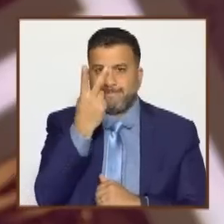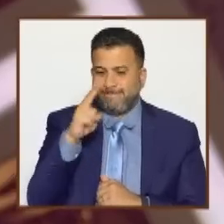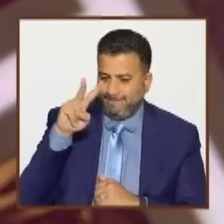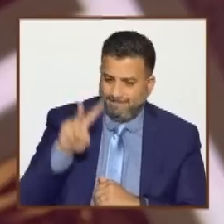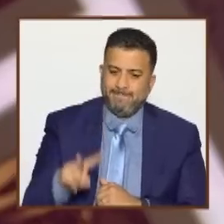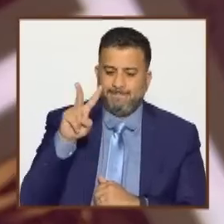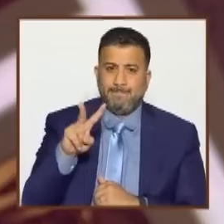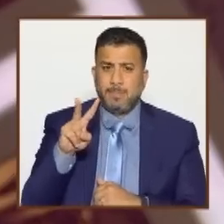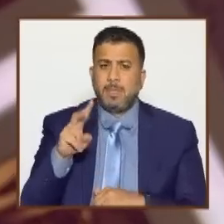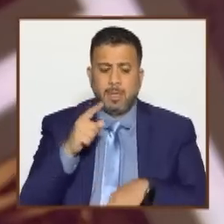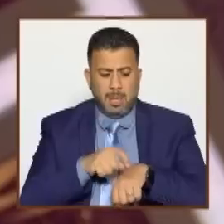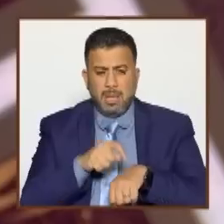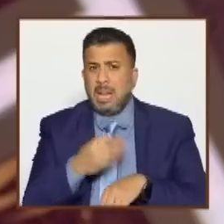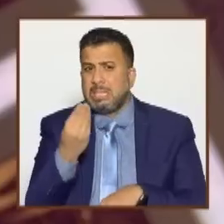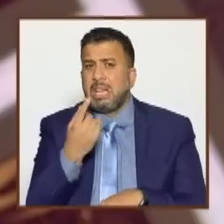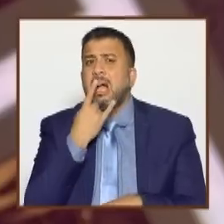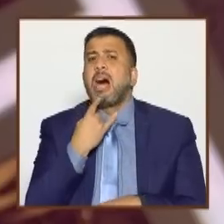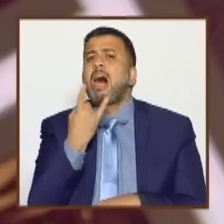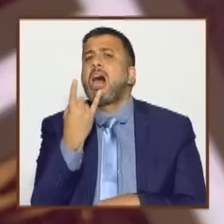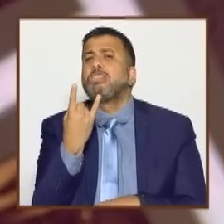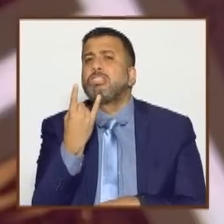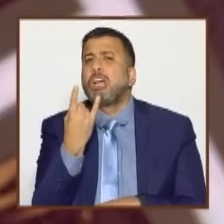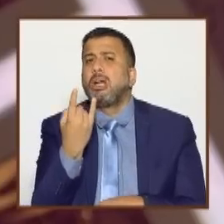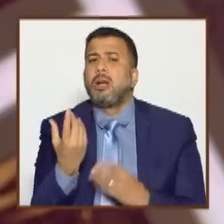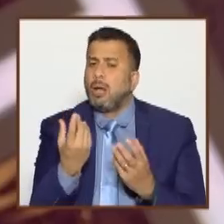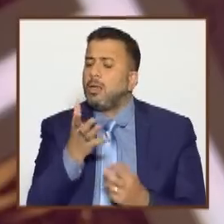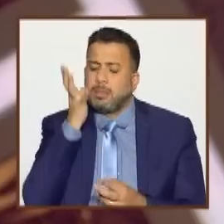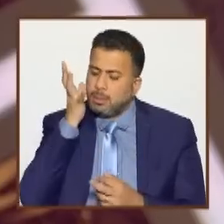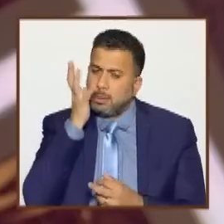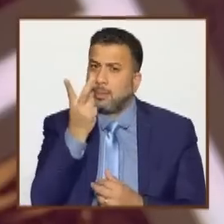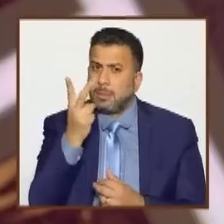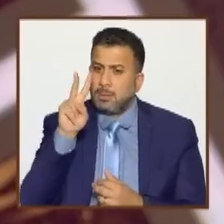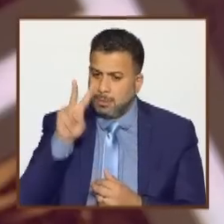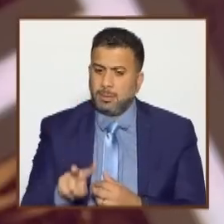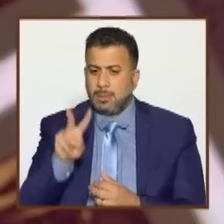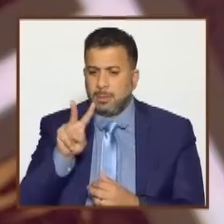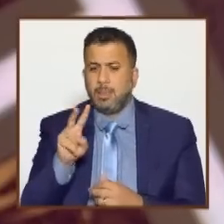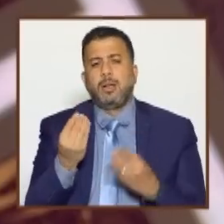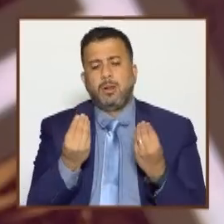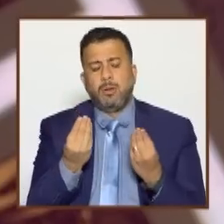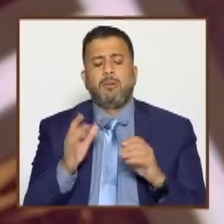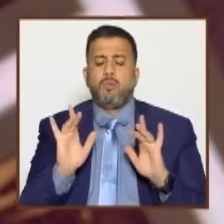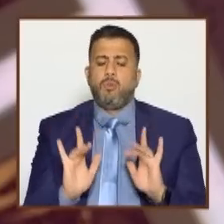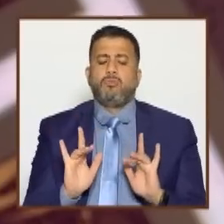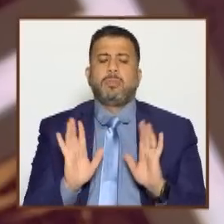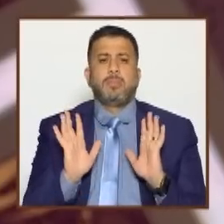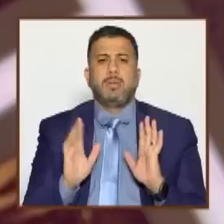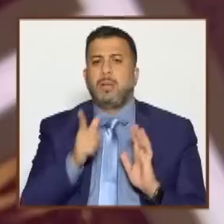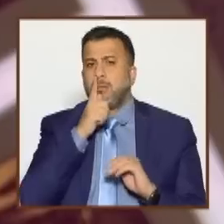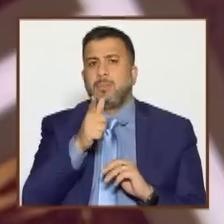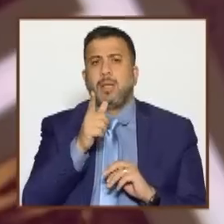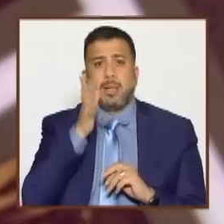متسع، هناك وقت 10 دقائق تقريبا بين الأذان والإقامة، يلزمك الجلوس يا أبا خالد قبل أن تفعل أي